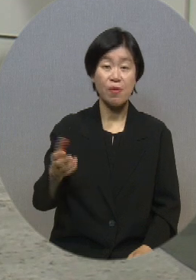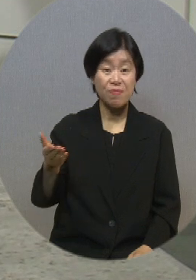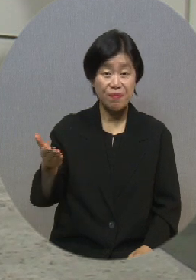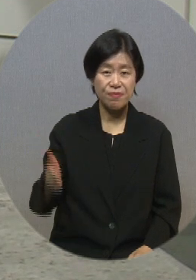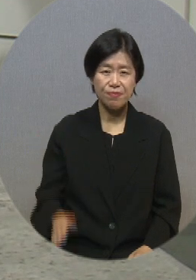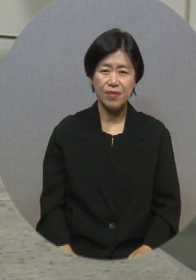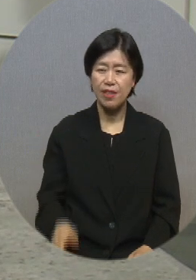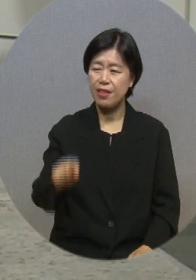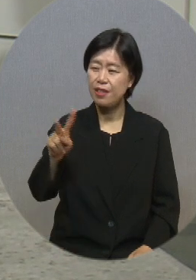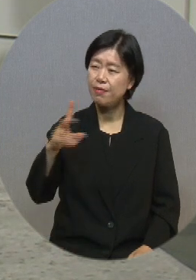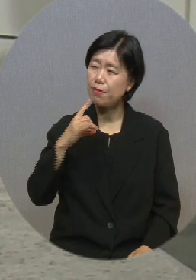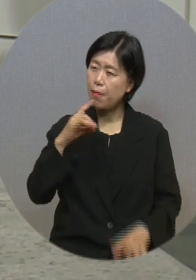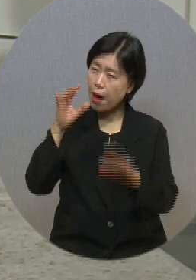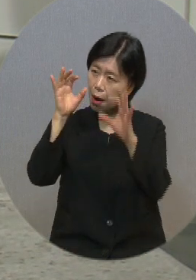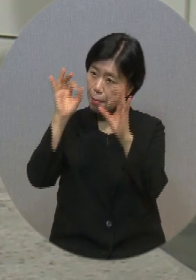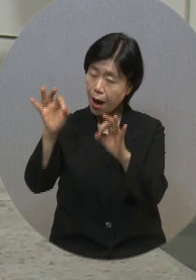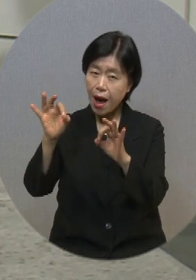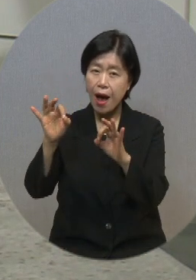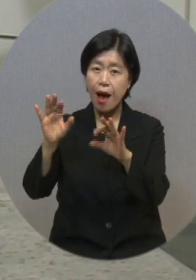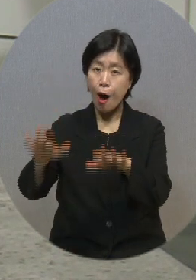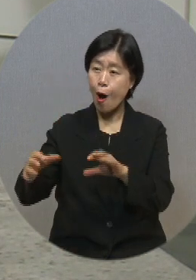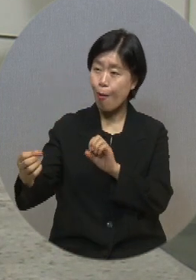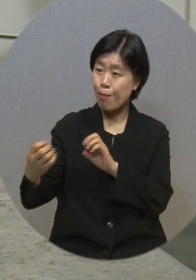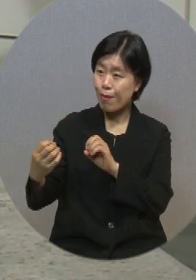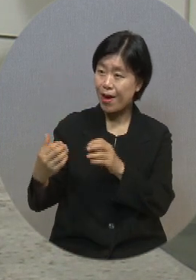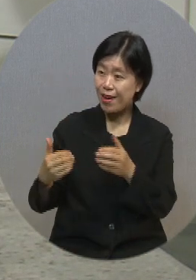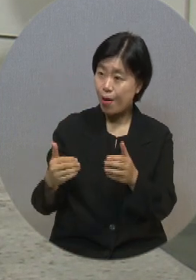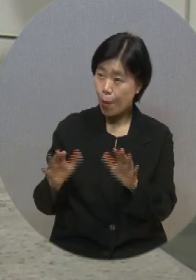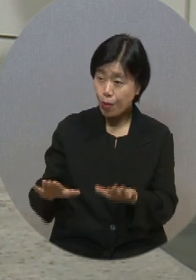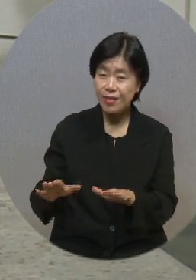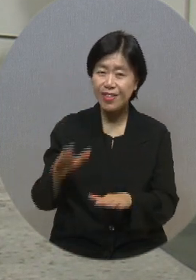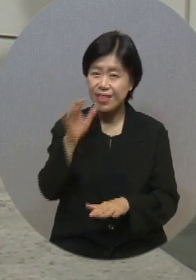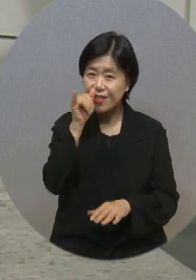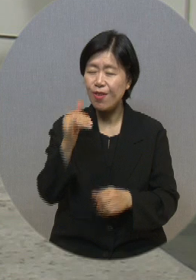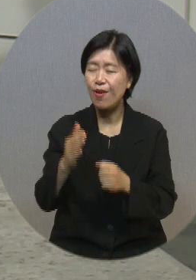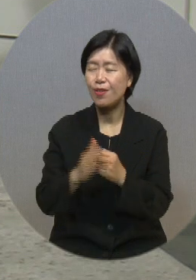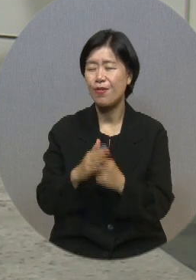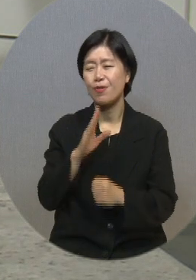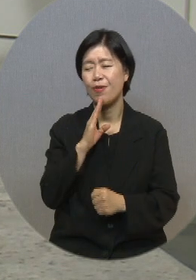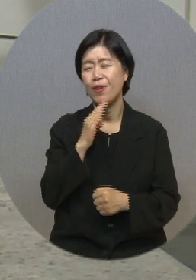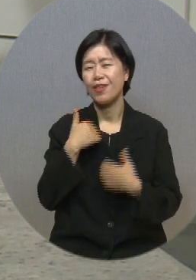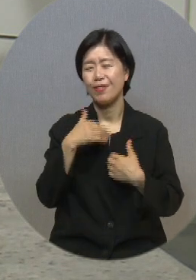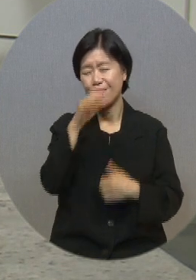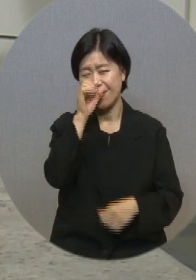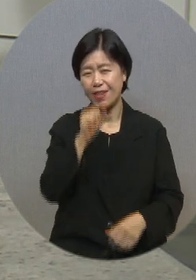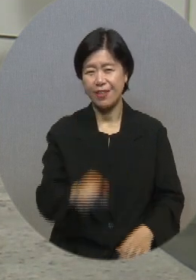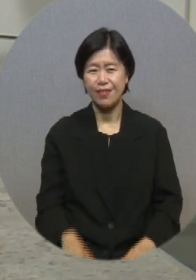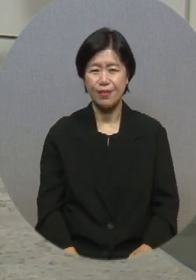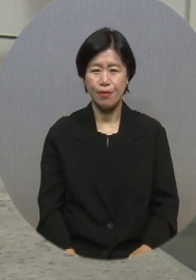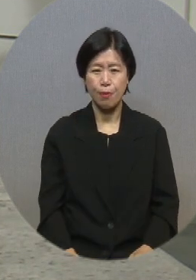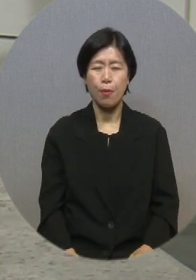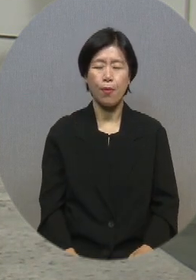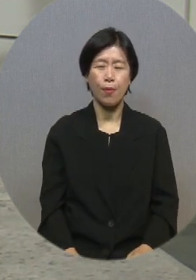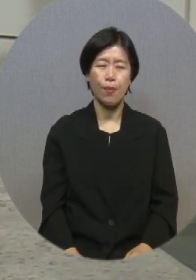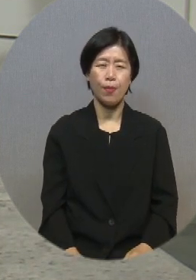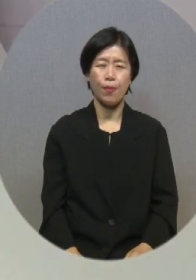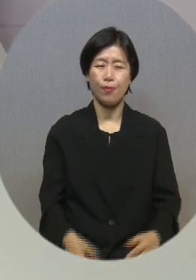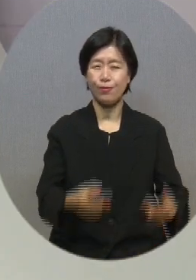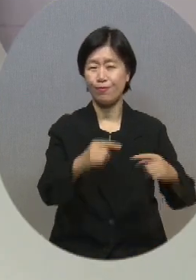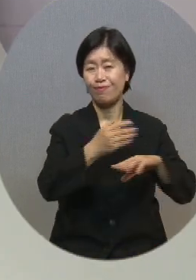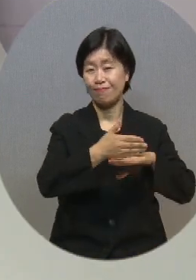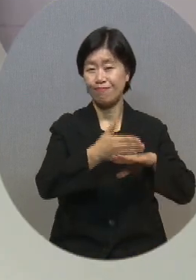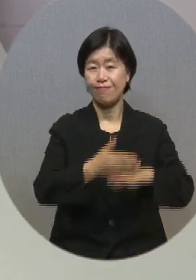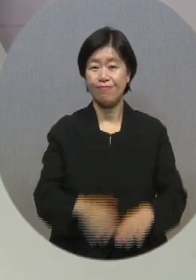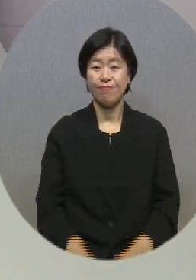네네. TV에서 뭐 보다가 이렇게 대화를 하게 돼서 영광입니다. 아이고, 제가 다 영광입니다. 이렇게 또 출연해 주셔서 감사드리고요. 아, 네.